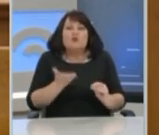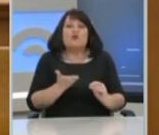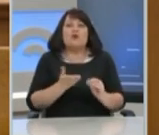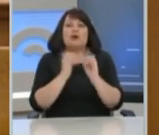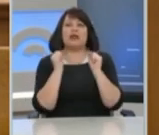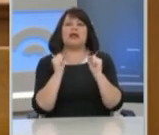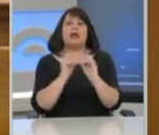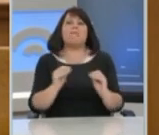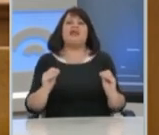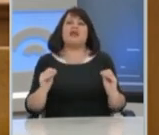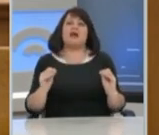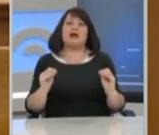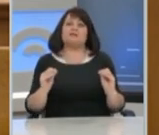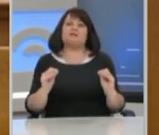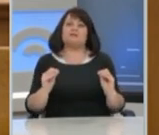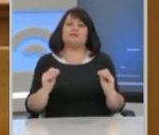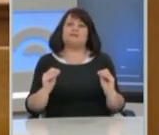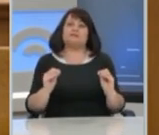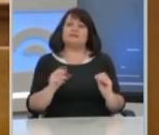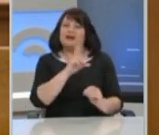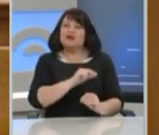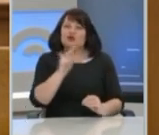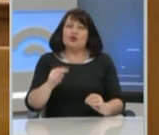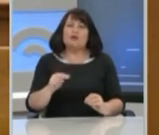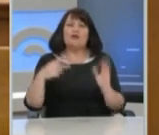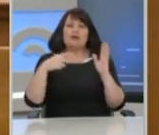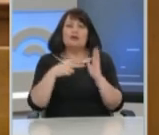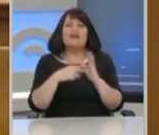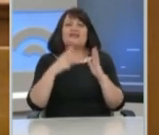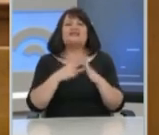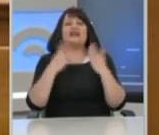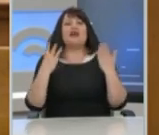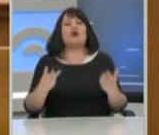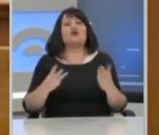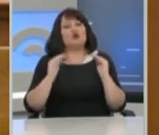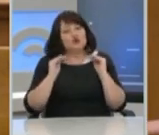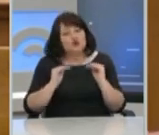Και στην ίδια κατεύθυνση σκοπεύουμε να κινηθούμε και στον προϋπολογισμό του 2018,